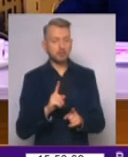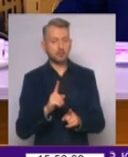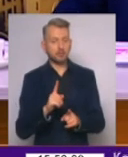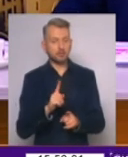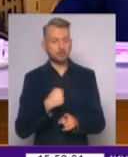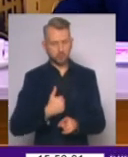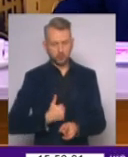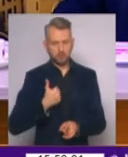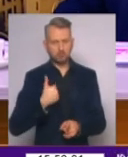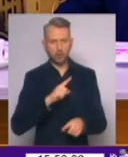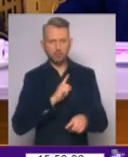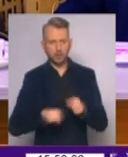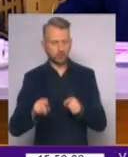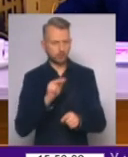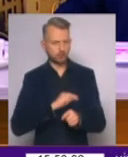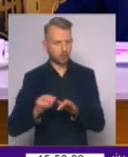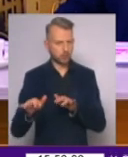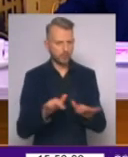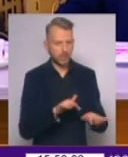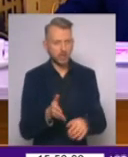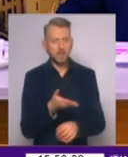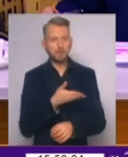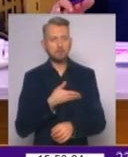горжуся, ми оперативно спрацювали. Ми